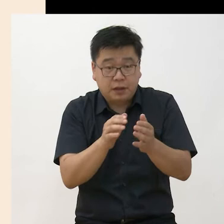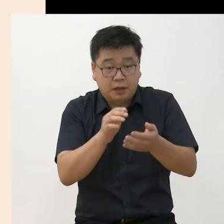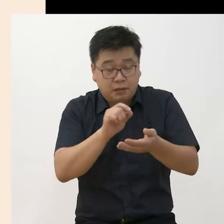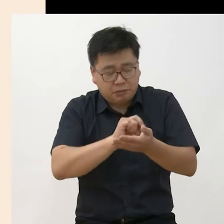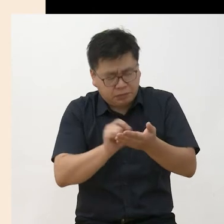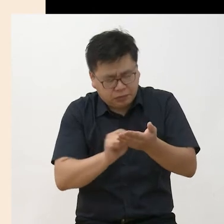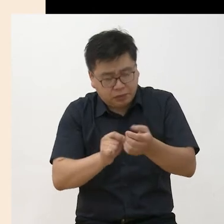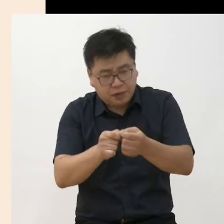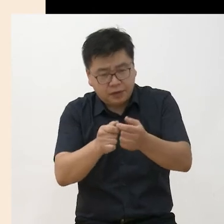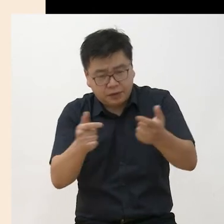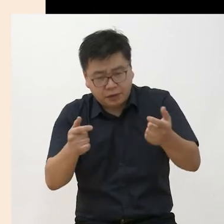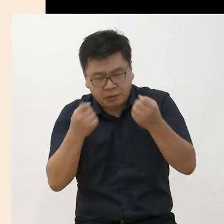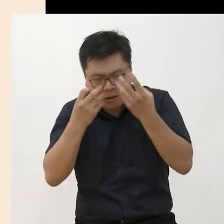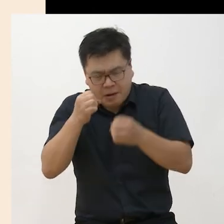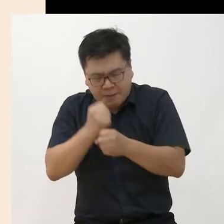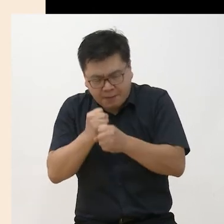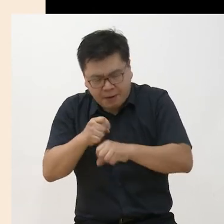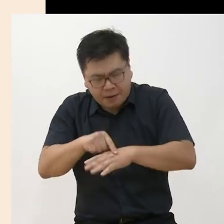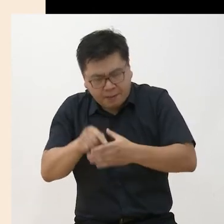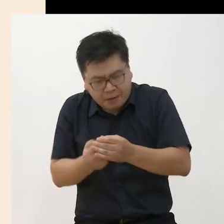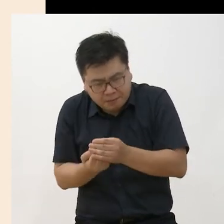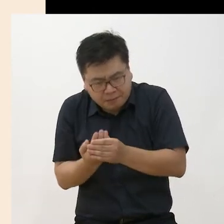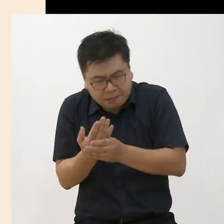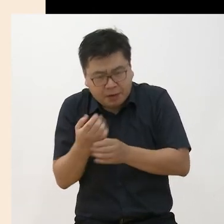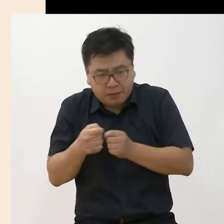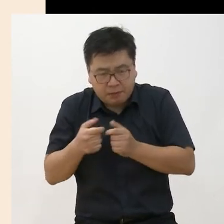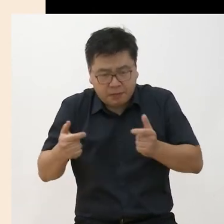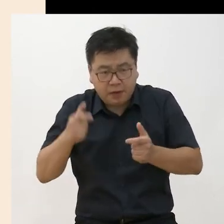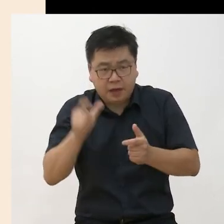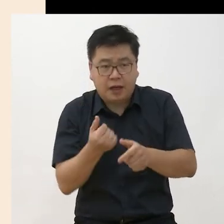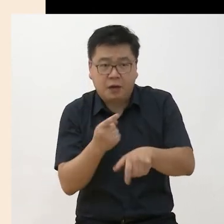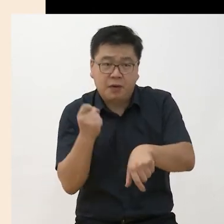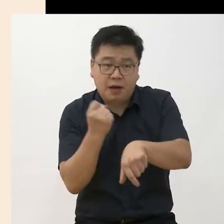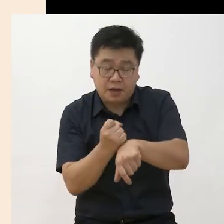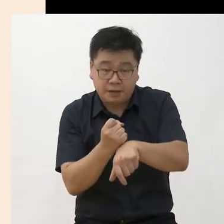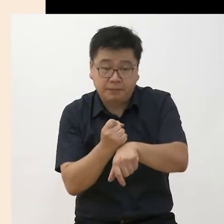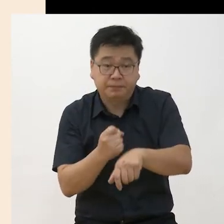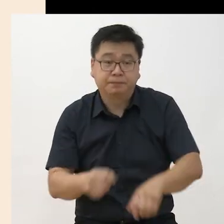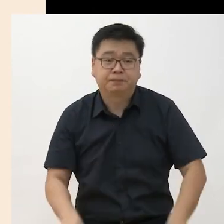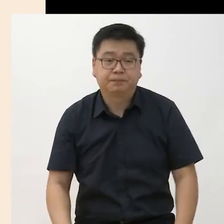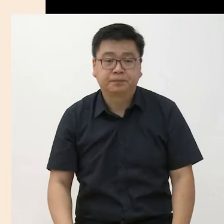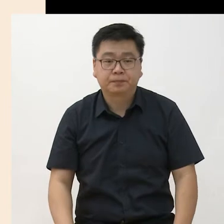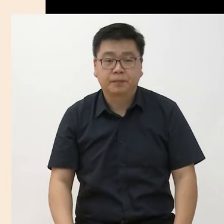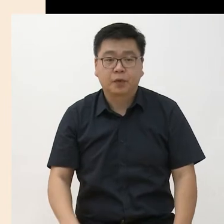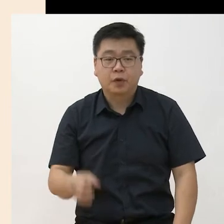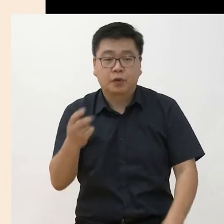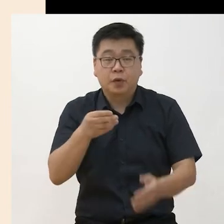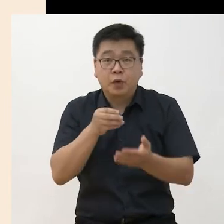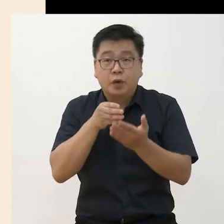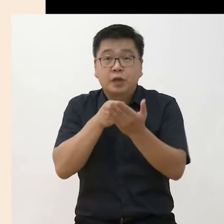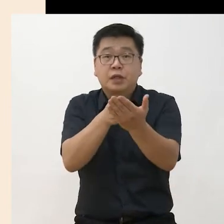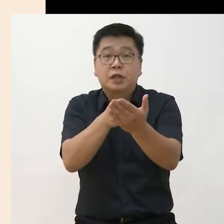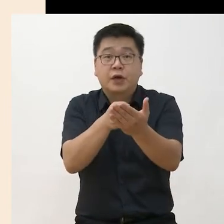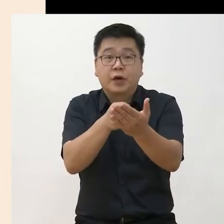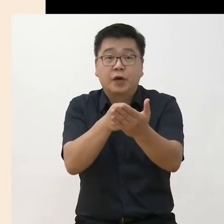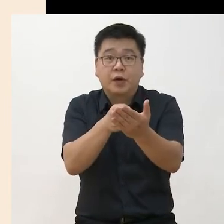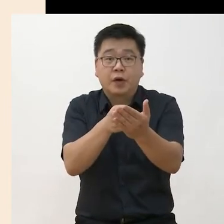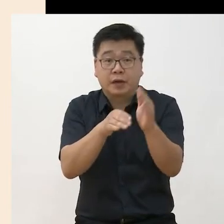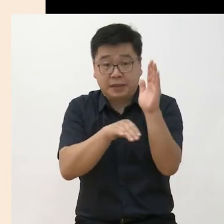강화해서 창작 여건을 강화한다, 뭐 이런 내용이 되겠습니다. 그리고 지원 신청 자격은